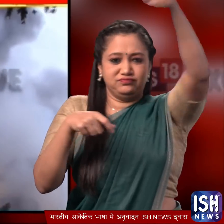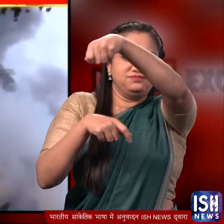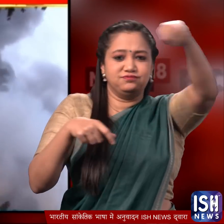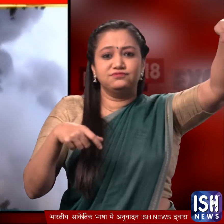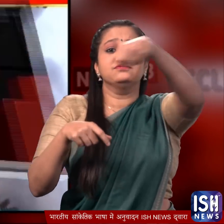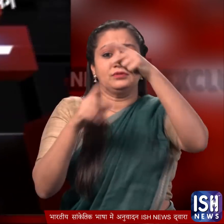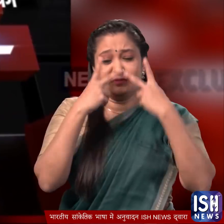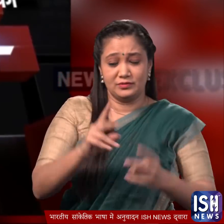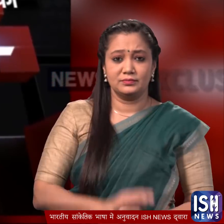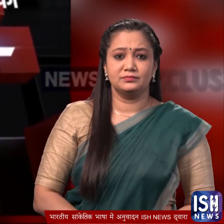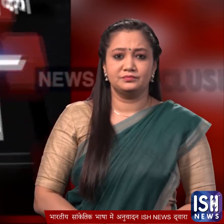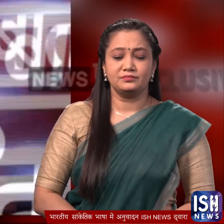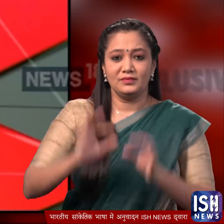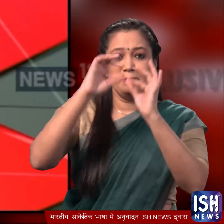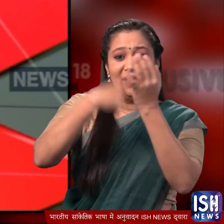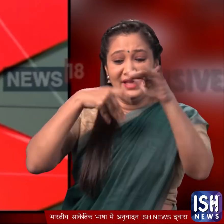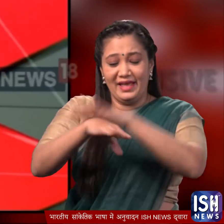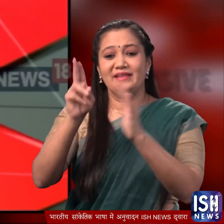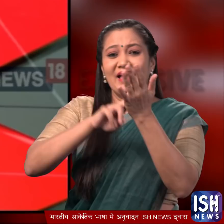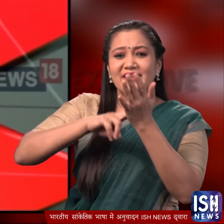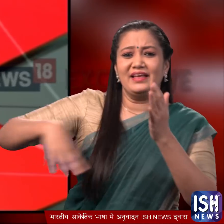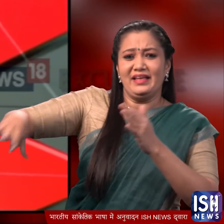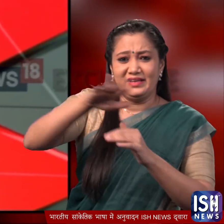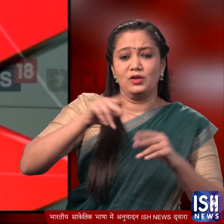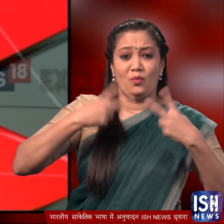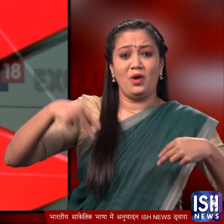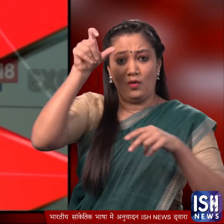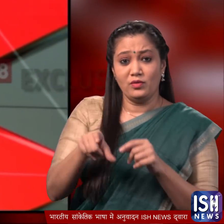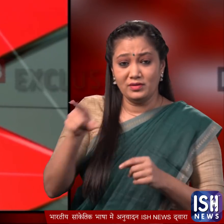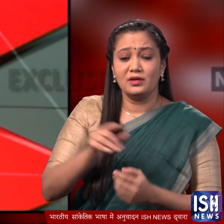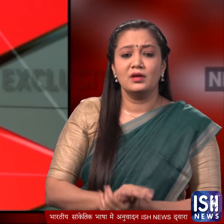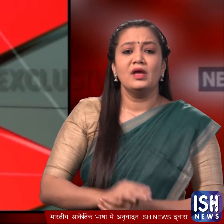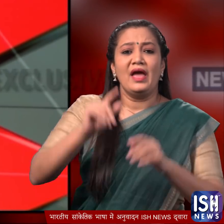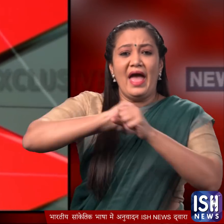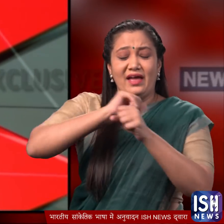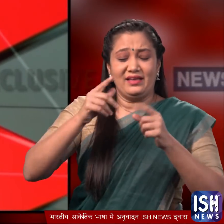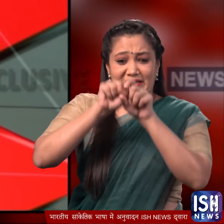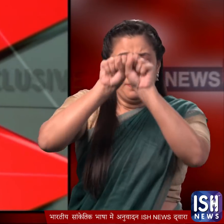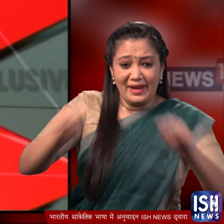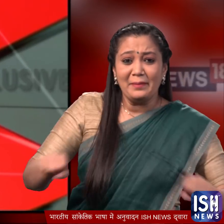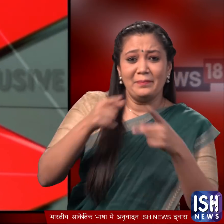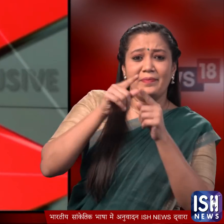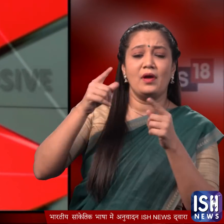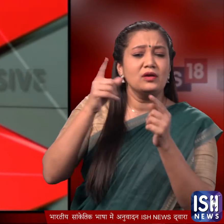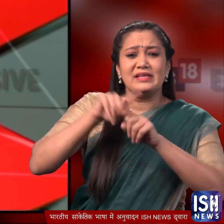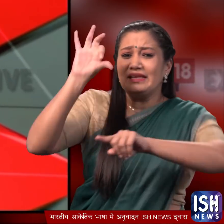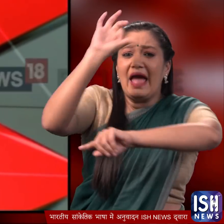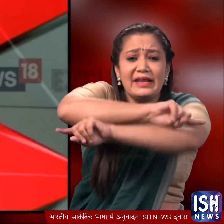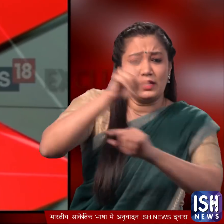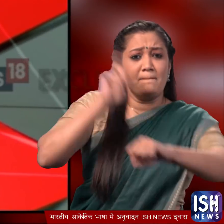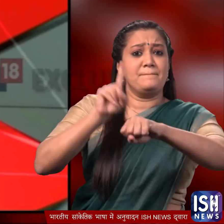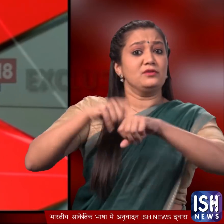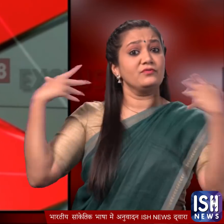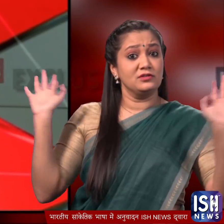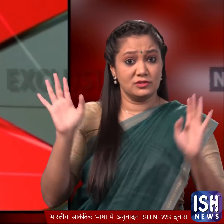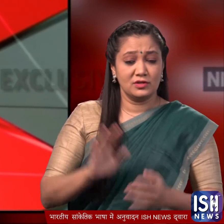जरिए पानी की बौछार करता दिखा। बिहार के नालंदा जिले की बिहार शरीफ कोर्ट ने रेप के एक केस में दोषी को महज 9 दिन